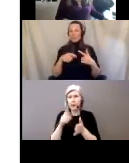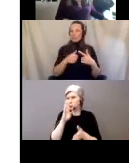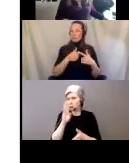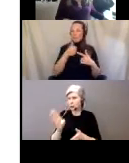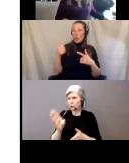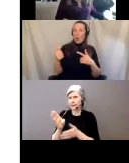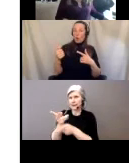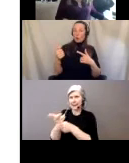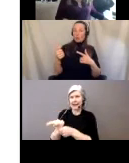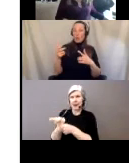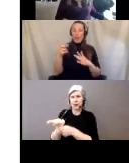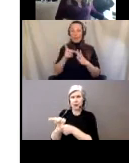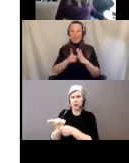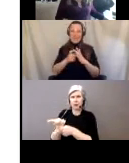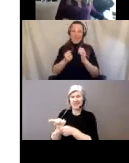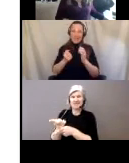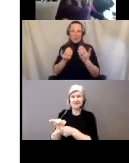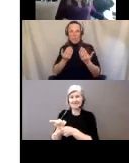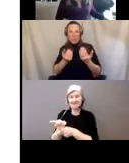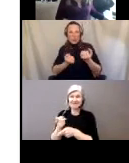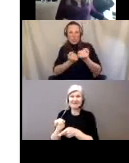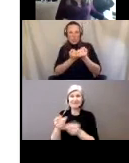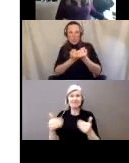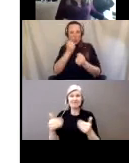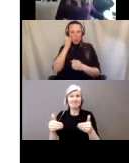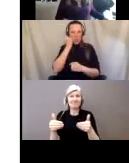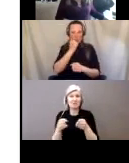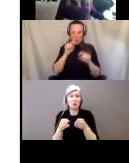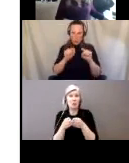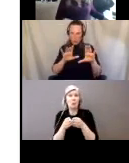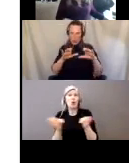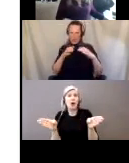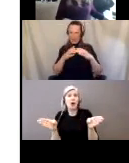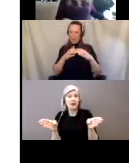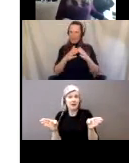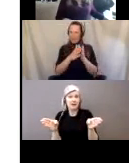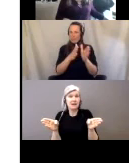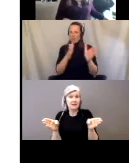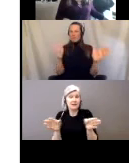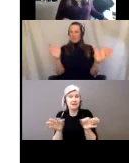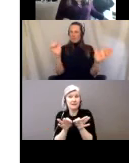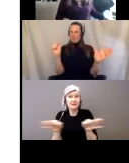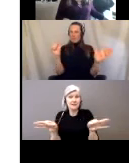déficience qui exige un soutien. C'est une catégorie assez large.